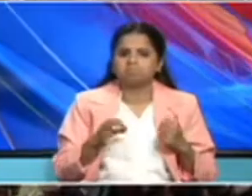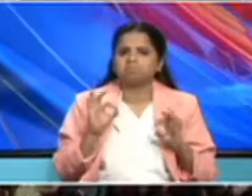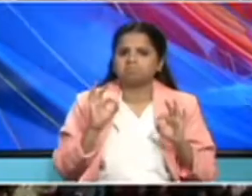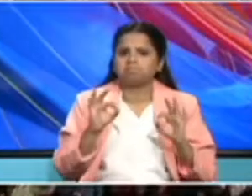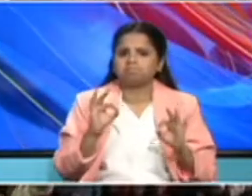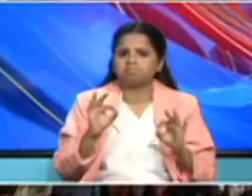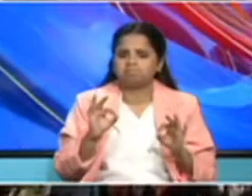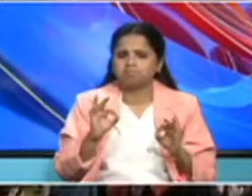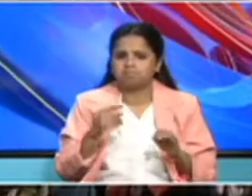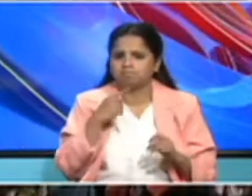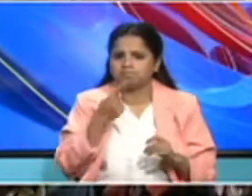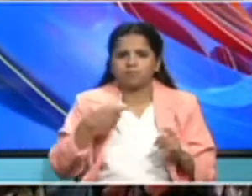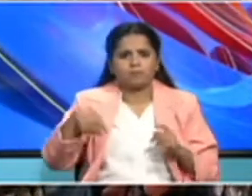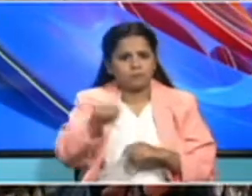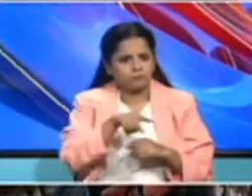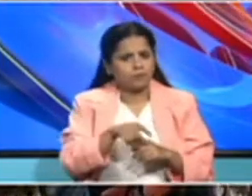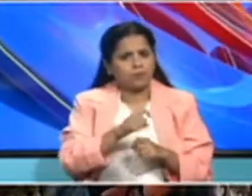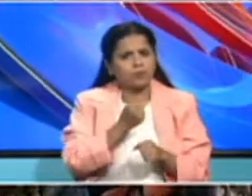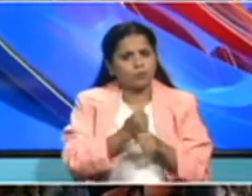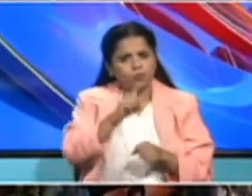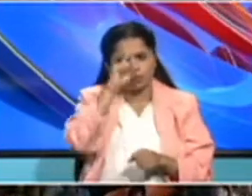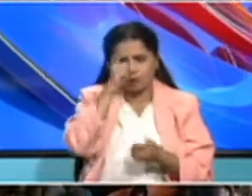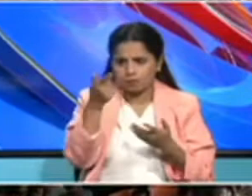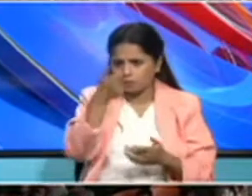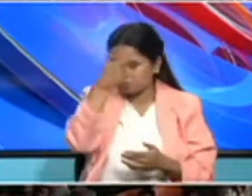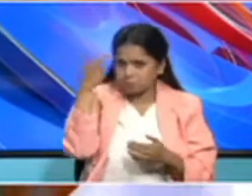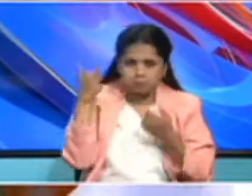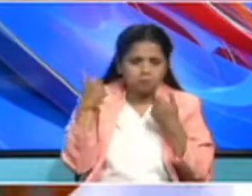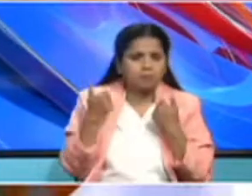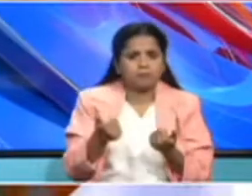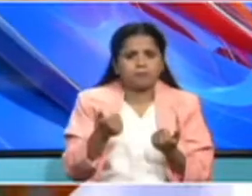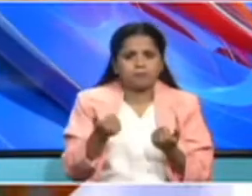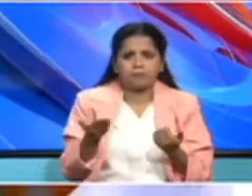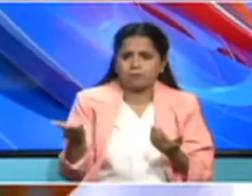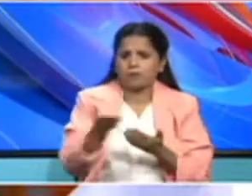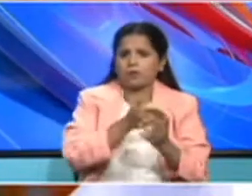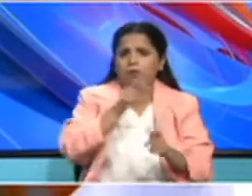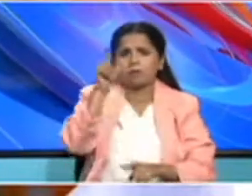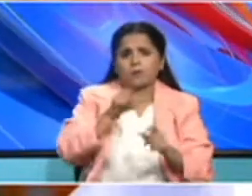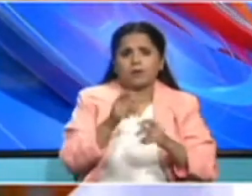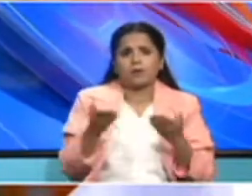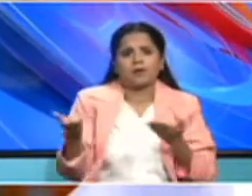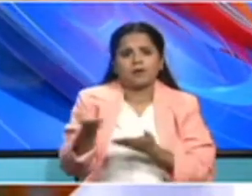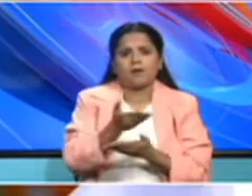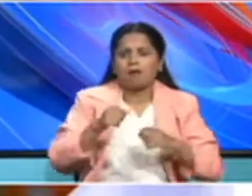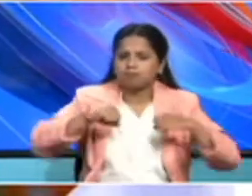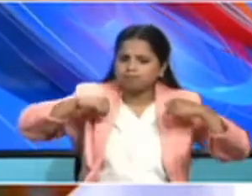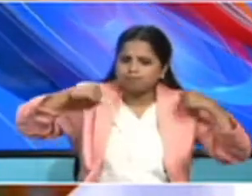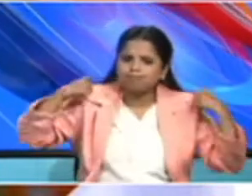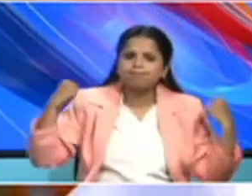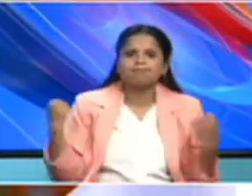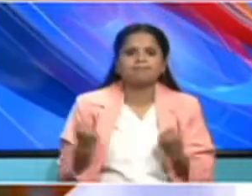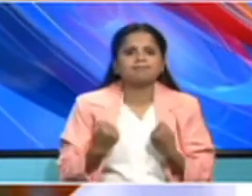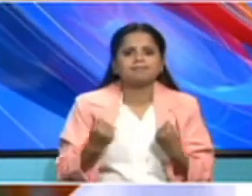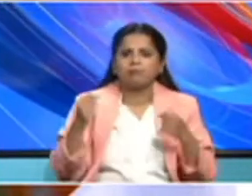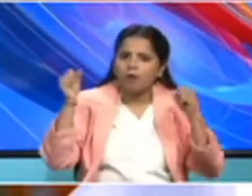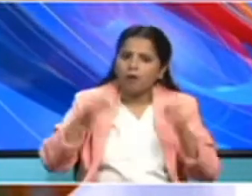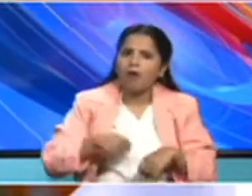ये गुजरात का सामर्थ्य है, यहां के लोगों का सामर्थ्य है।